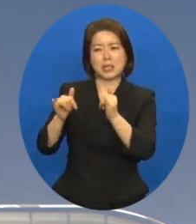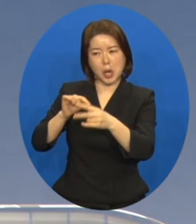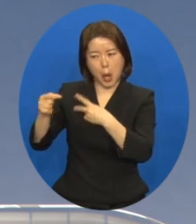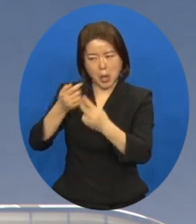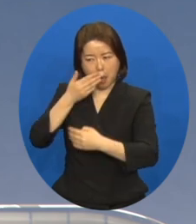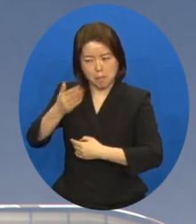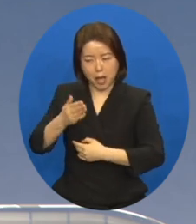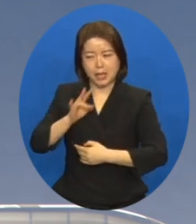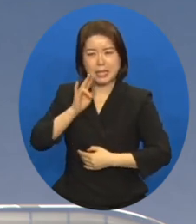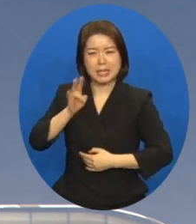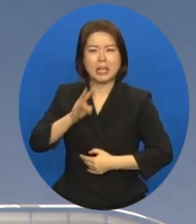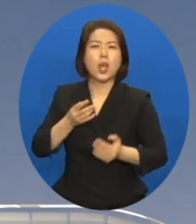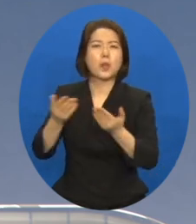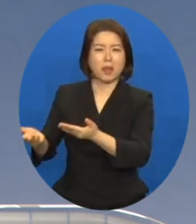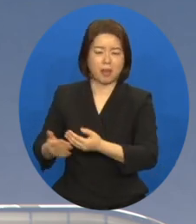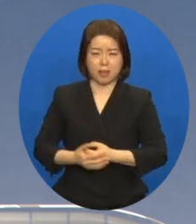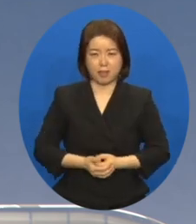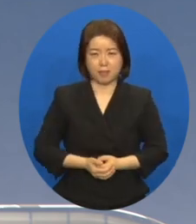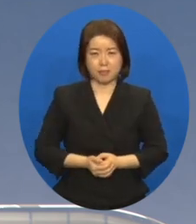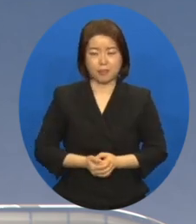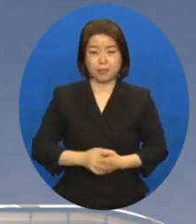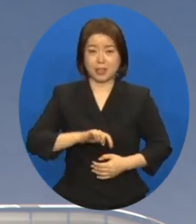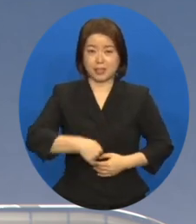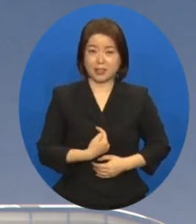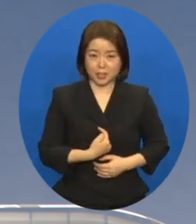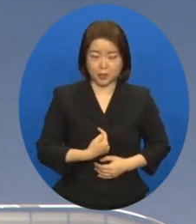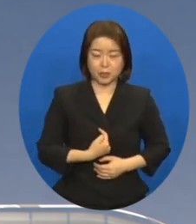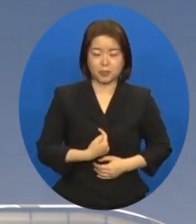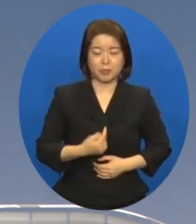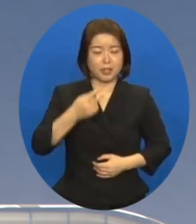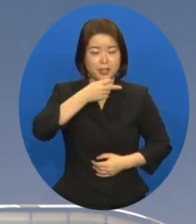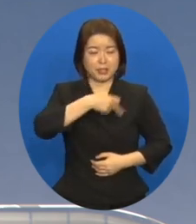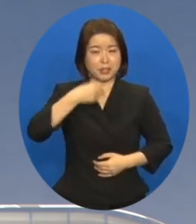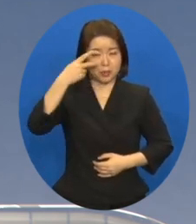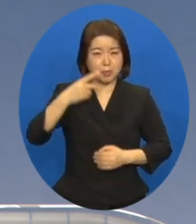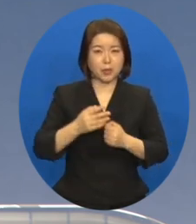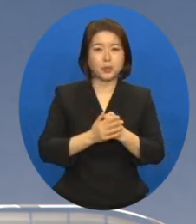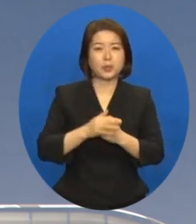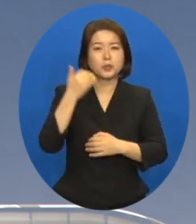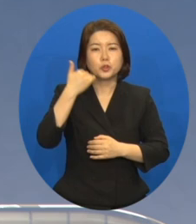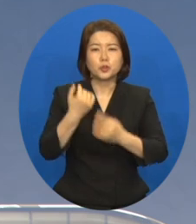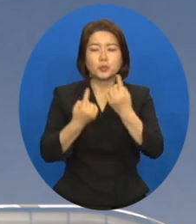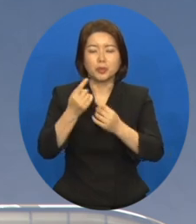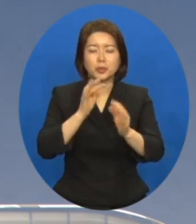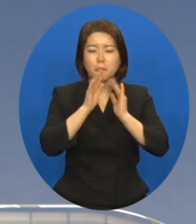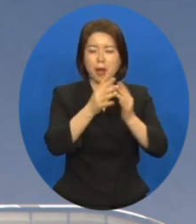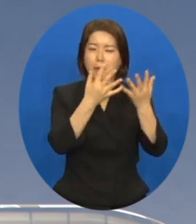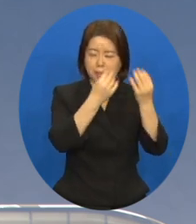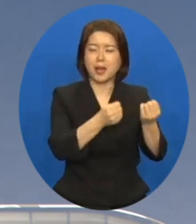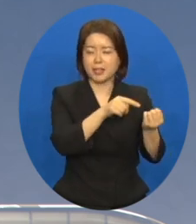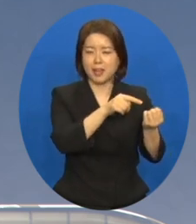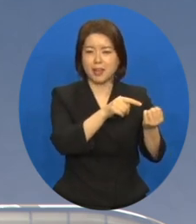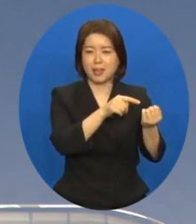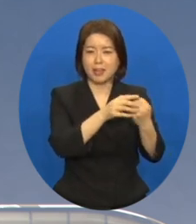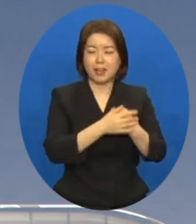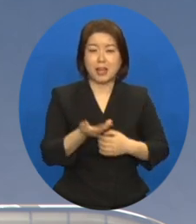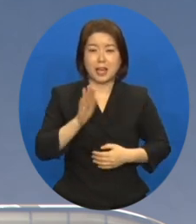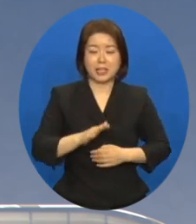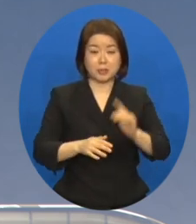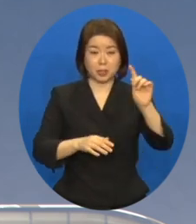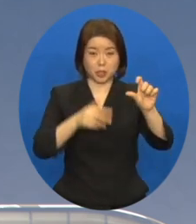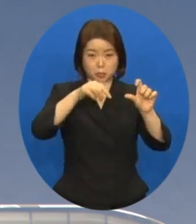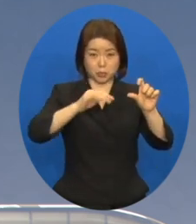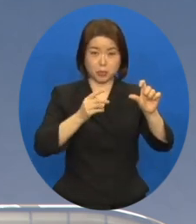겁니다. 사도 바울은 자기 자신도 누구보다도 방언을 많이 하는 사람이지만 자기는 15절